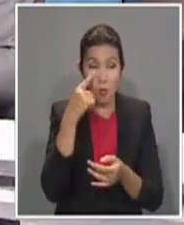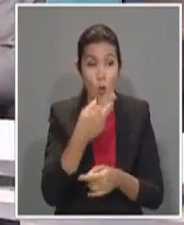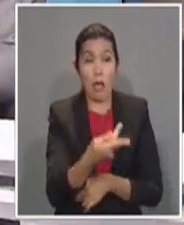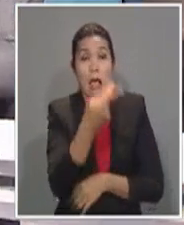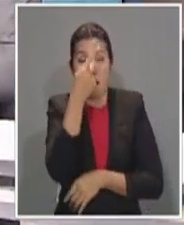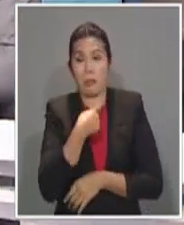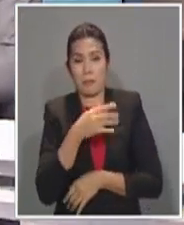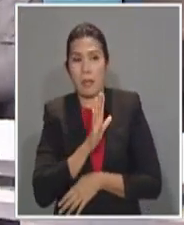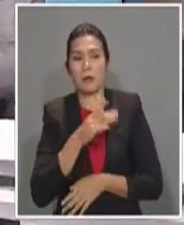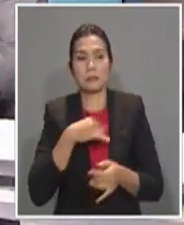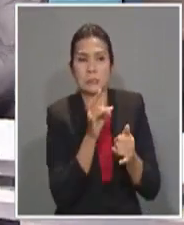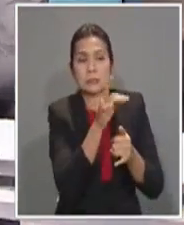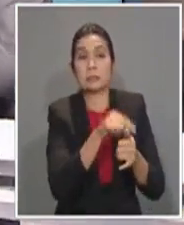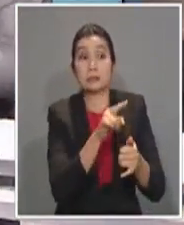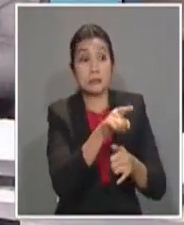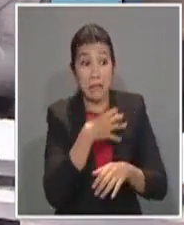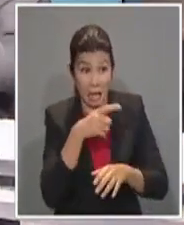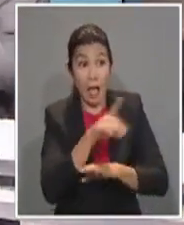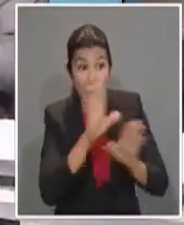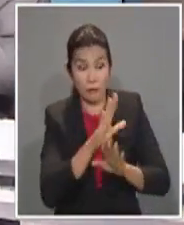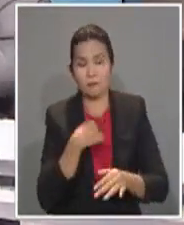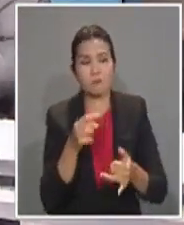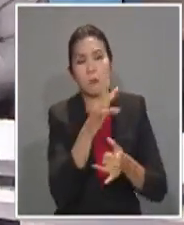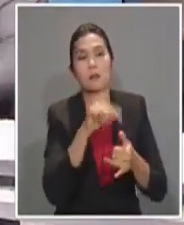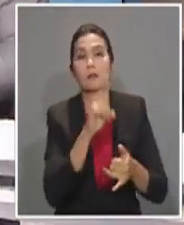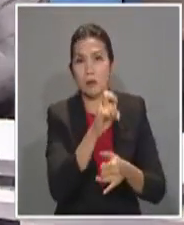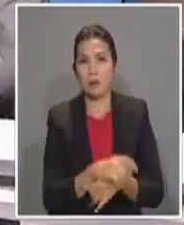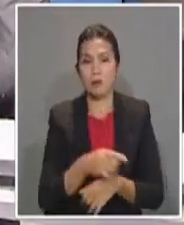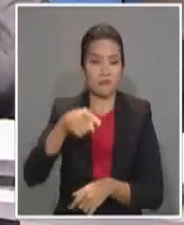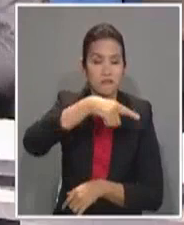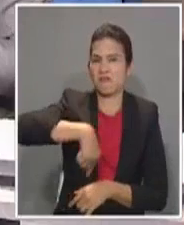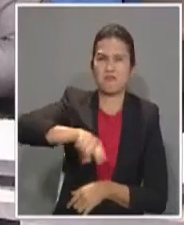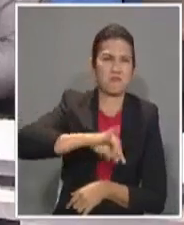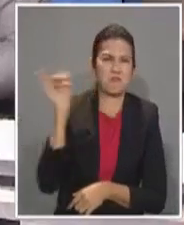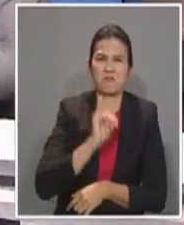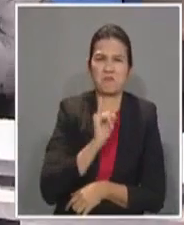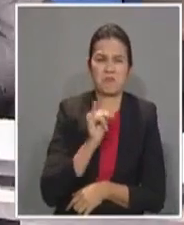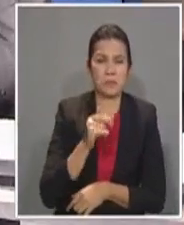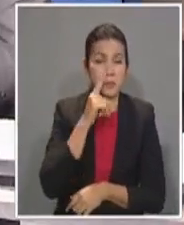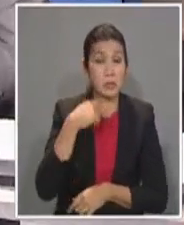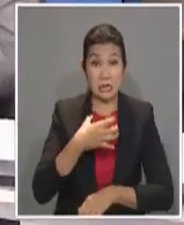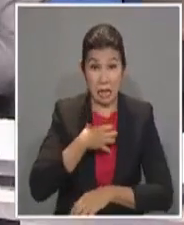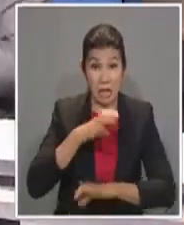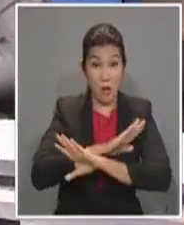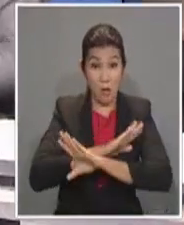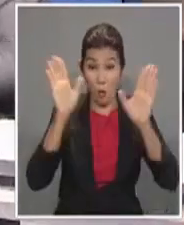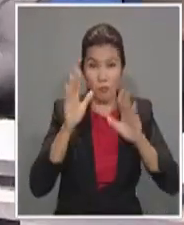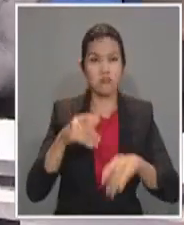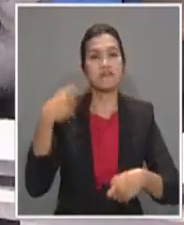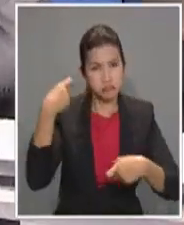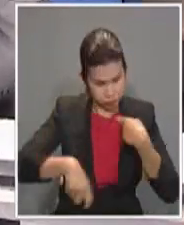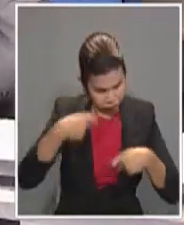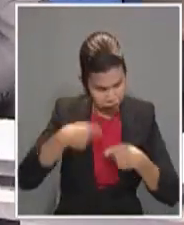ใหญ่ตัว มันก็เลยทำให้คนที่เข้าสู่วงการนี้เขาเรียกว่าวงจรอุบาทมันเลิกยากโดยสภาพธรรมชาติติดแล้วก็เลิกย